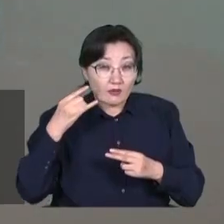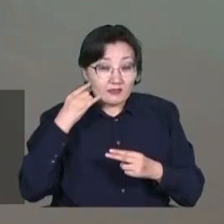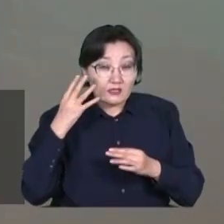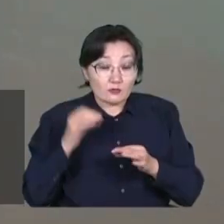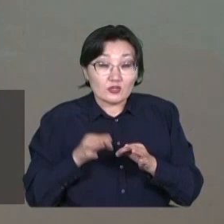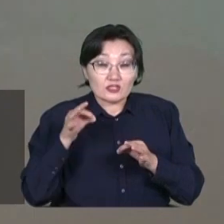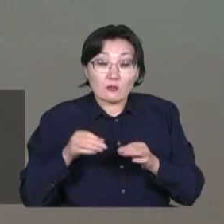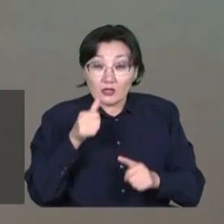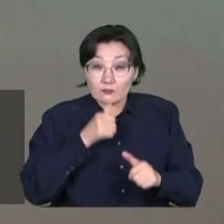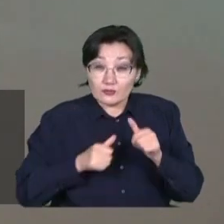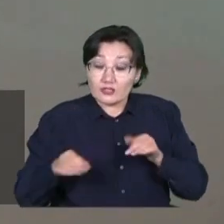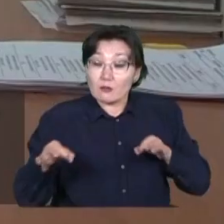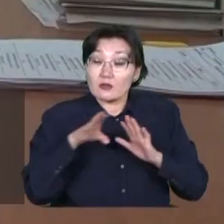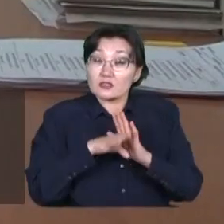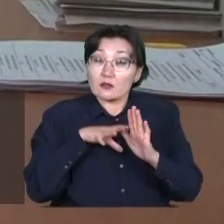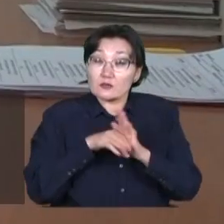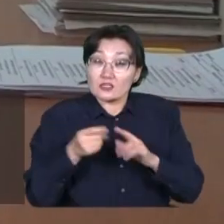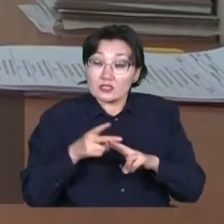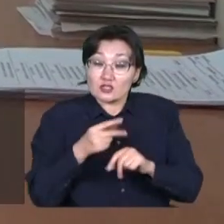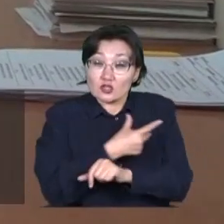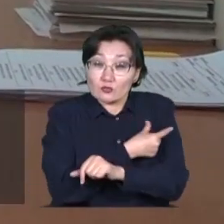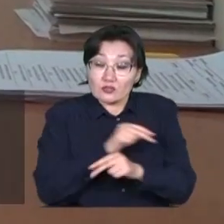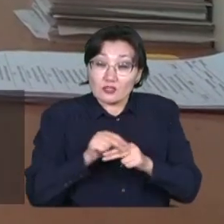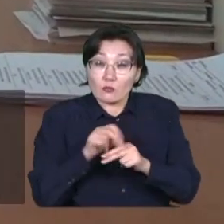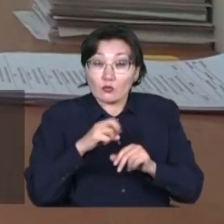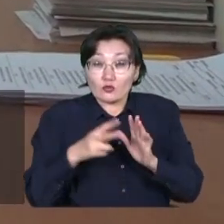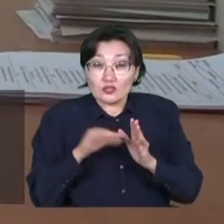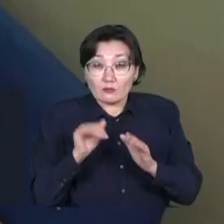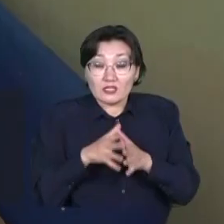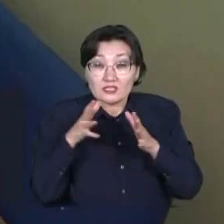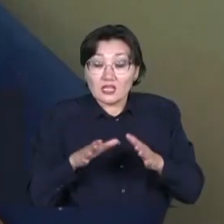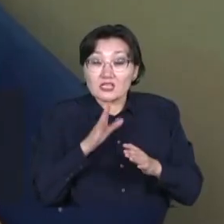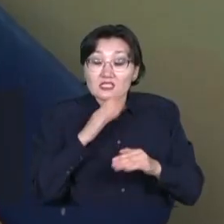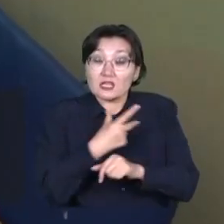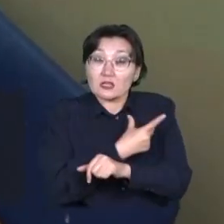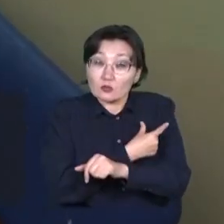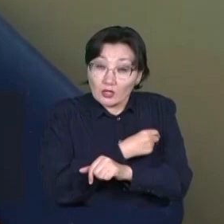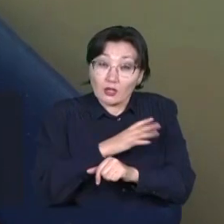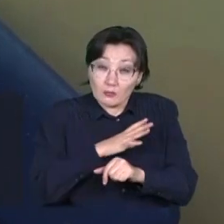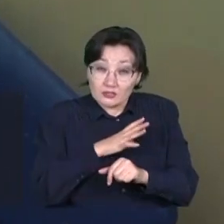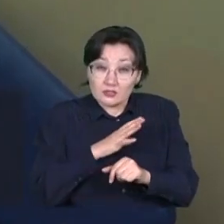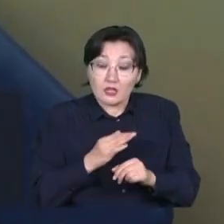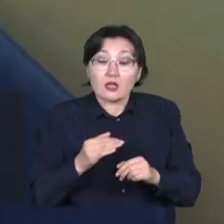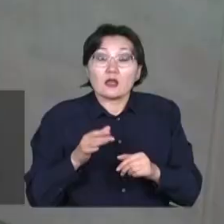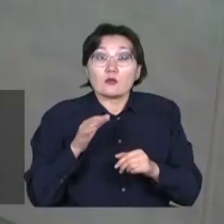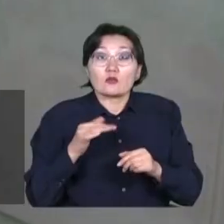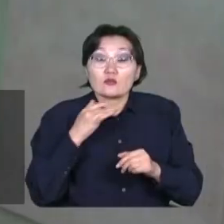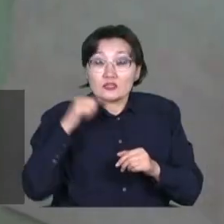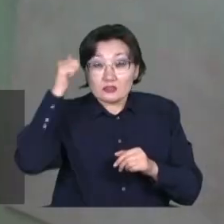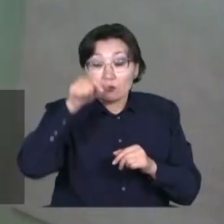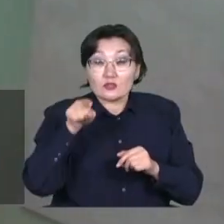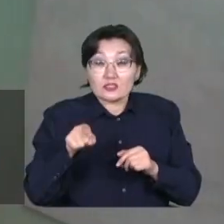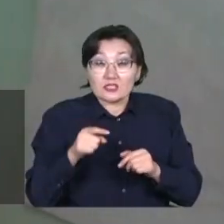өңірлерінде пилоттық бағдарлама енгізіліп, аталған вакцина 17 мыңнан астам қыз балаға салынған еді. Мамандардың айтуынша, араға жылдар салып, сол